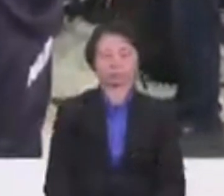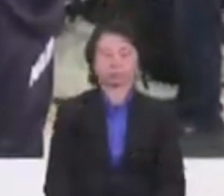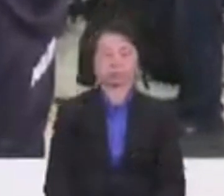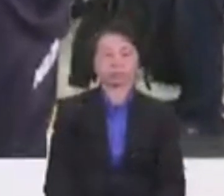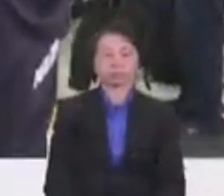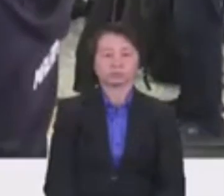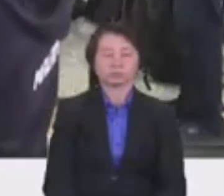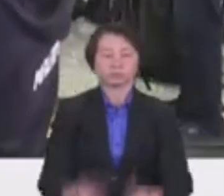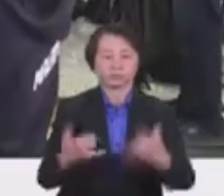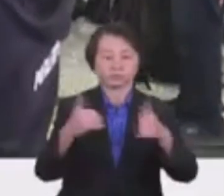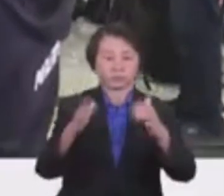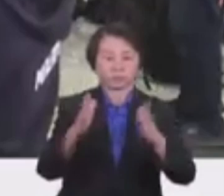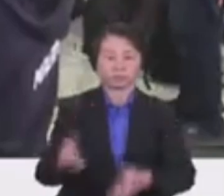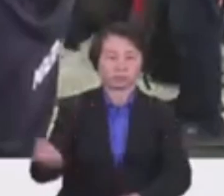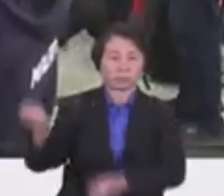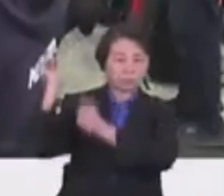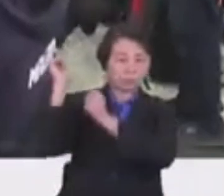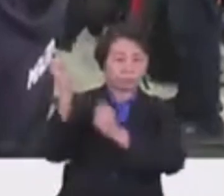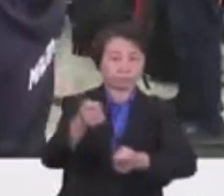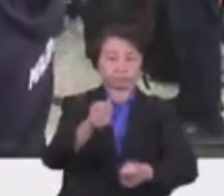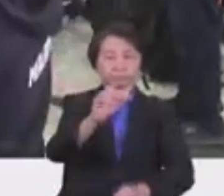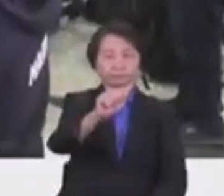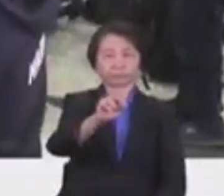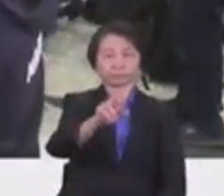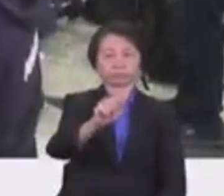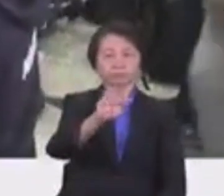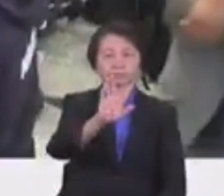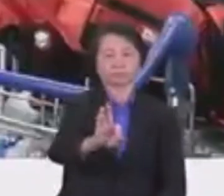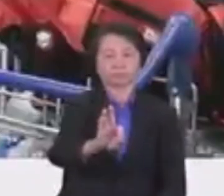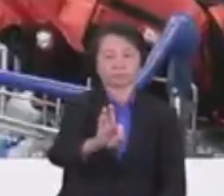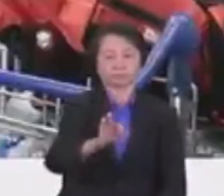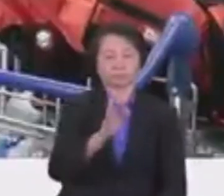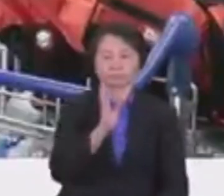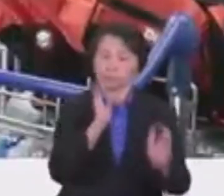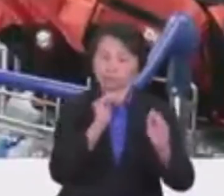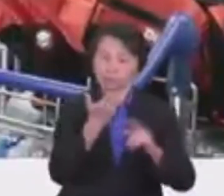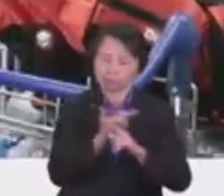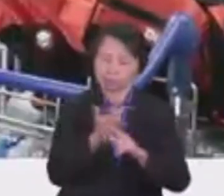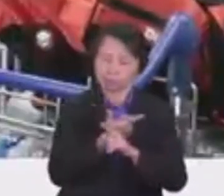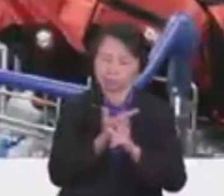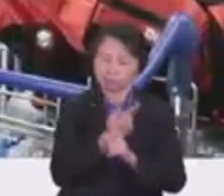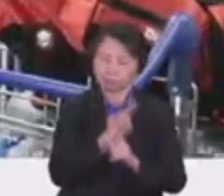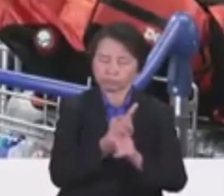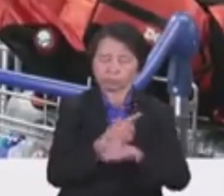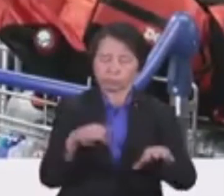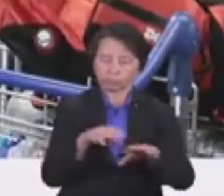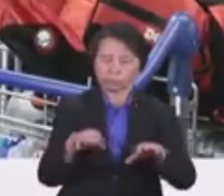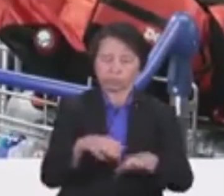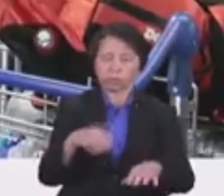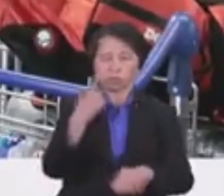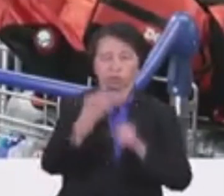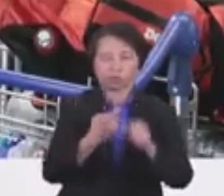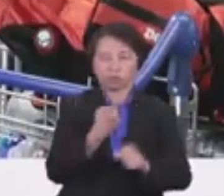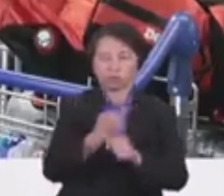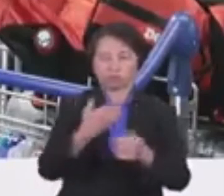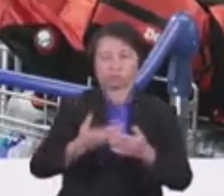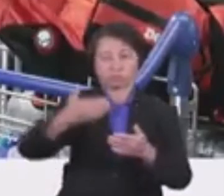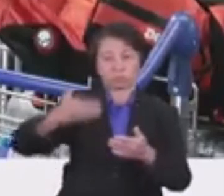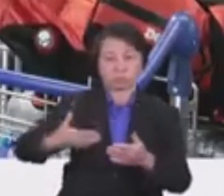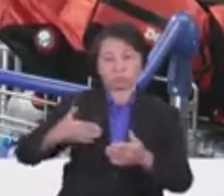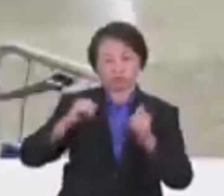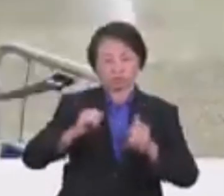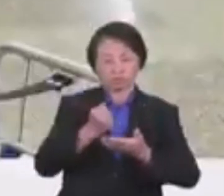sudah itu pemain baseball negara Muhammad Arif Mustakim Safar berharap latihan babi yang dijalani selama setahun sebelum ini